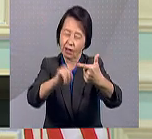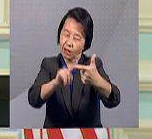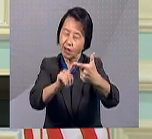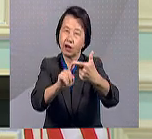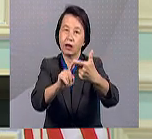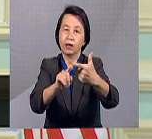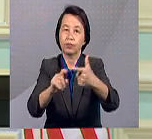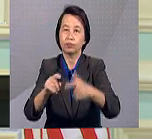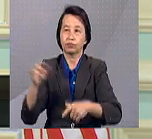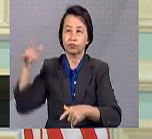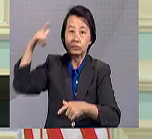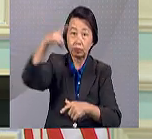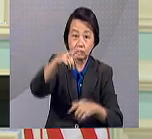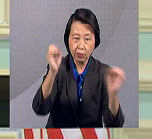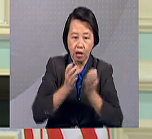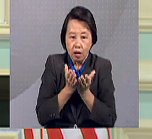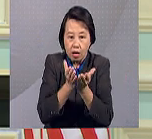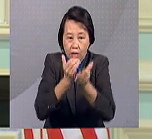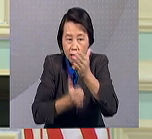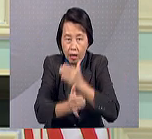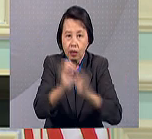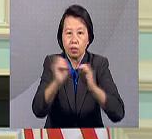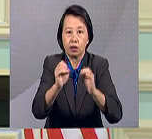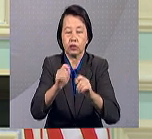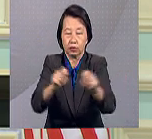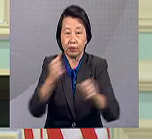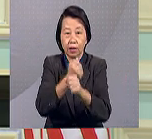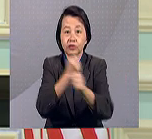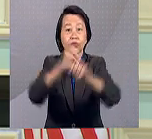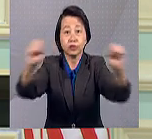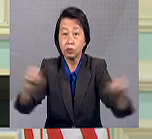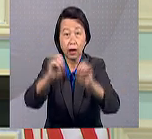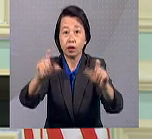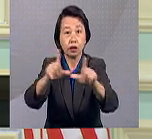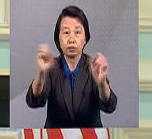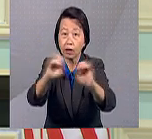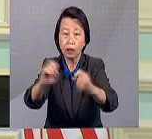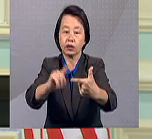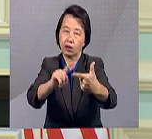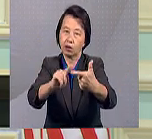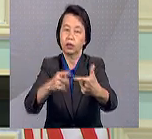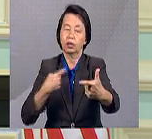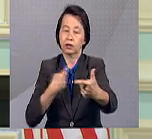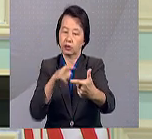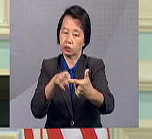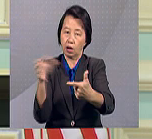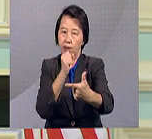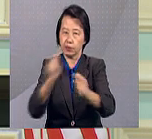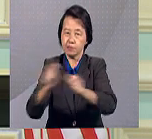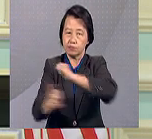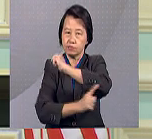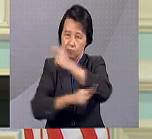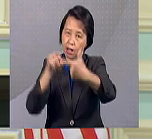sama ada dokumen perjalanan ataupun dokumen untuk tempat kerja mereka. Jadi yang ini yang kita ambil